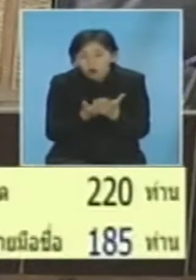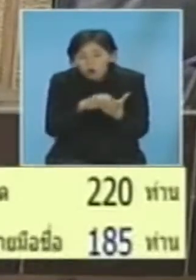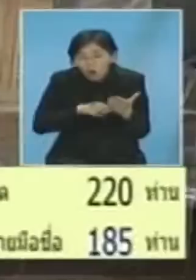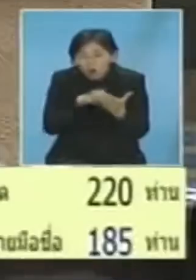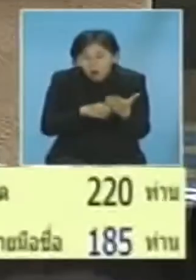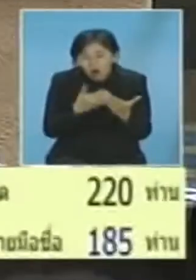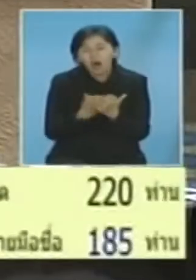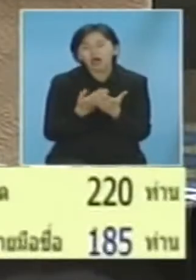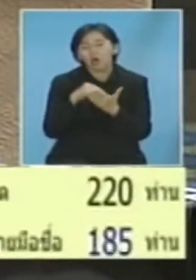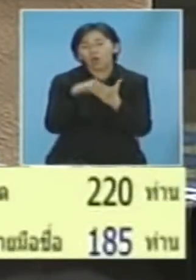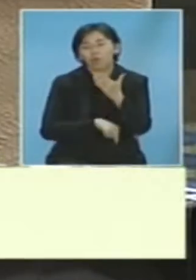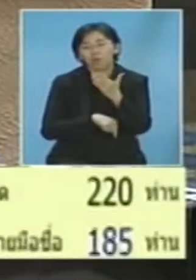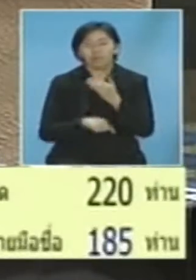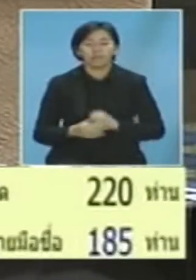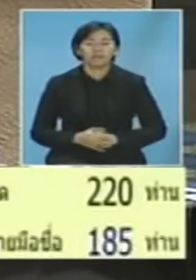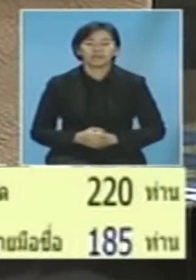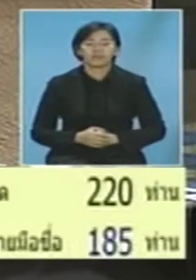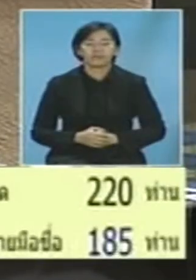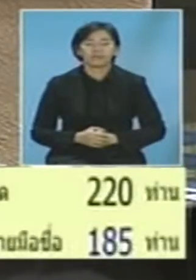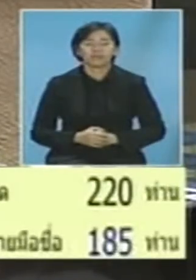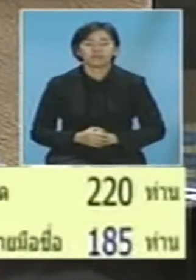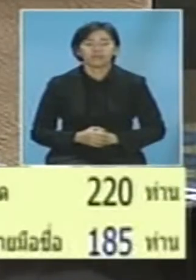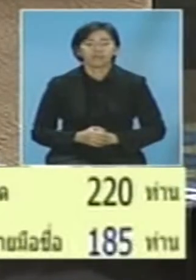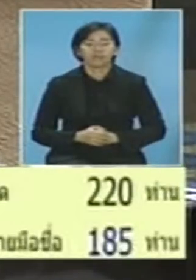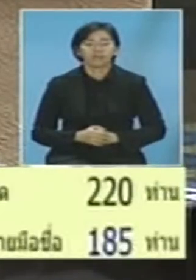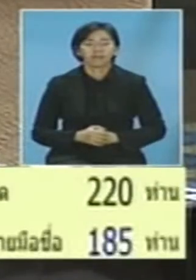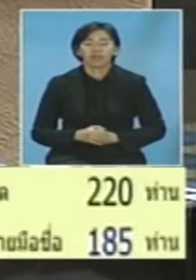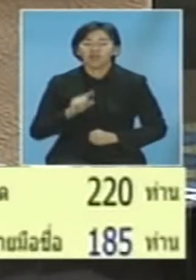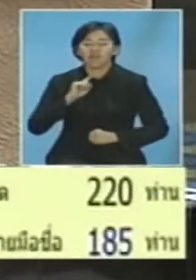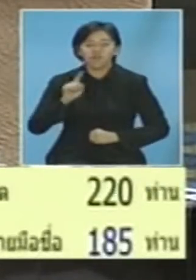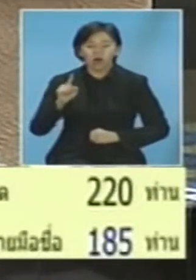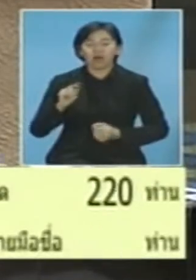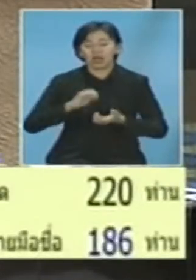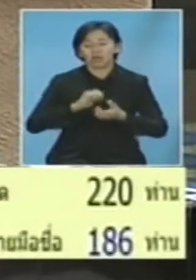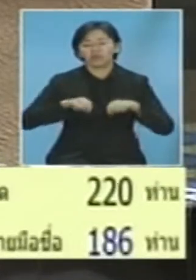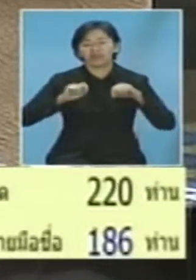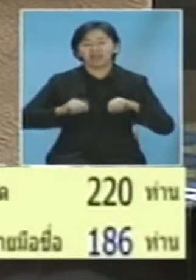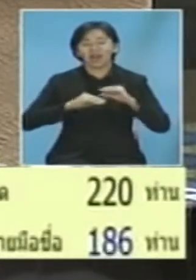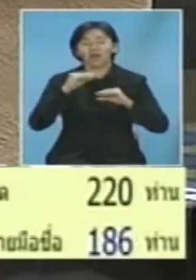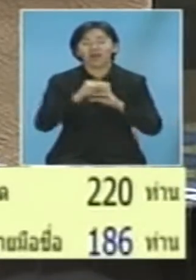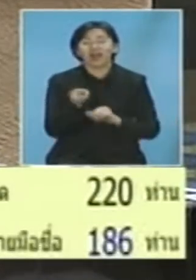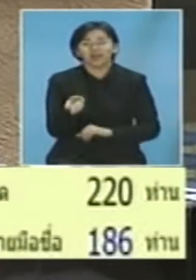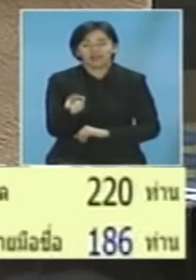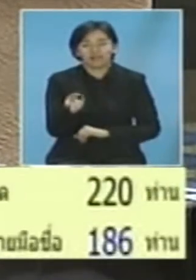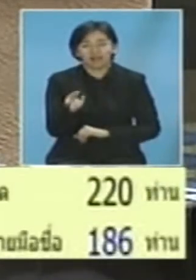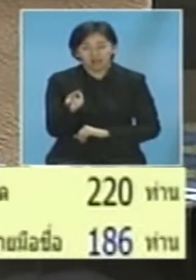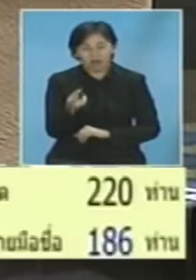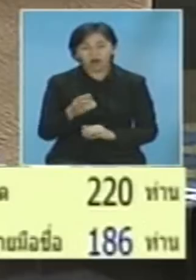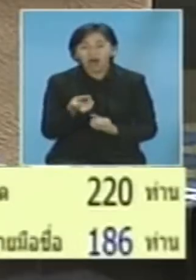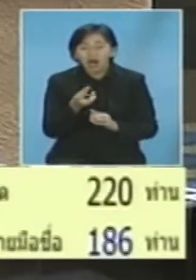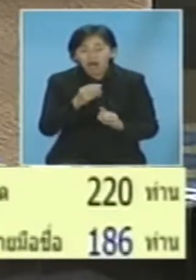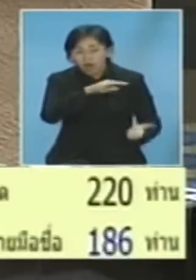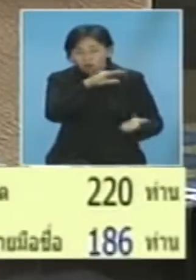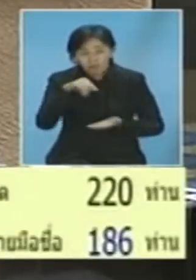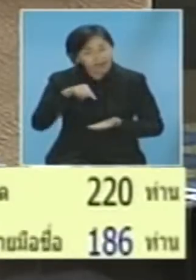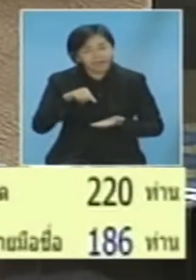กงอันเป็นโครงการดำเนินคดีกับคู่สัญญาในโครงการรับจำนำข้าวที่นำข้าวไม่ได้มาตร